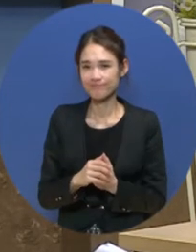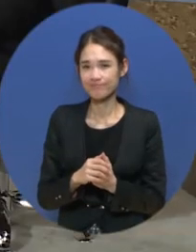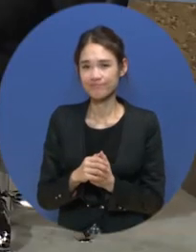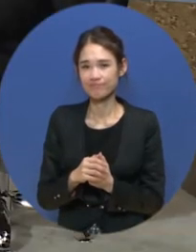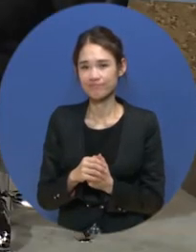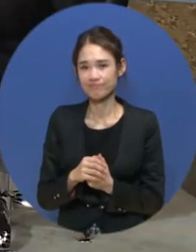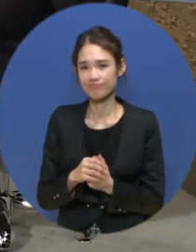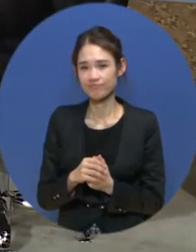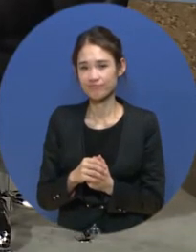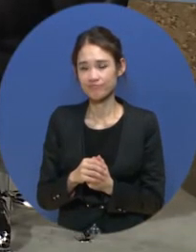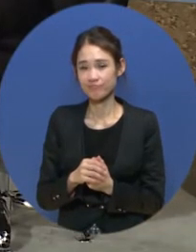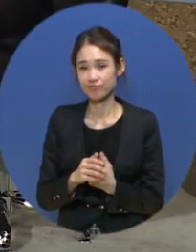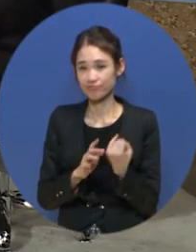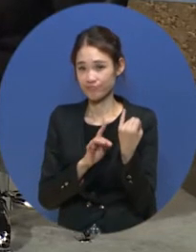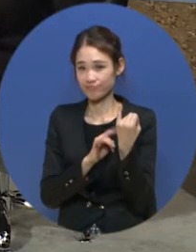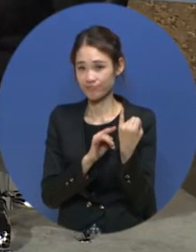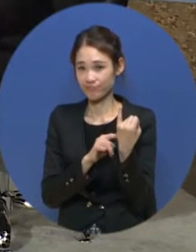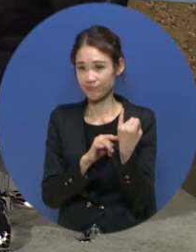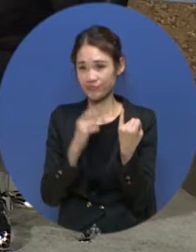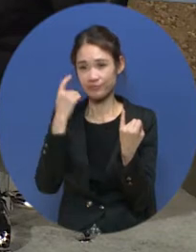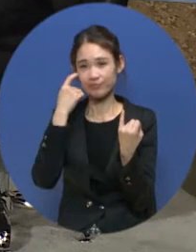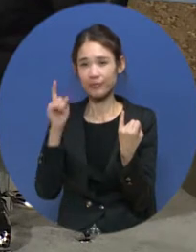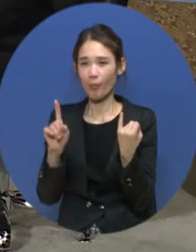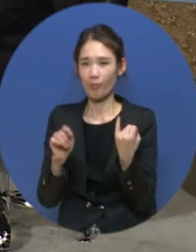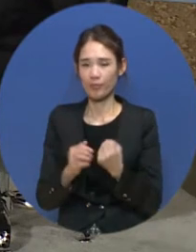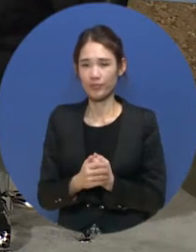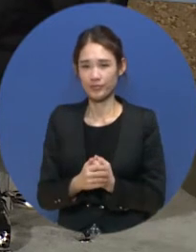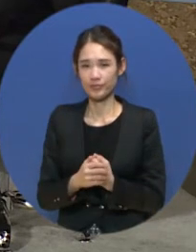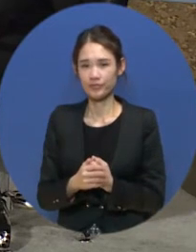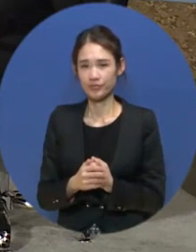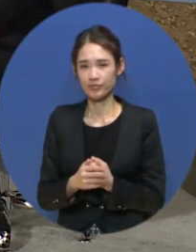그럼 그 박 회장님께서는 어떻게 생각하시나요?